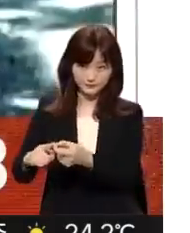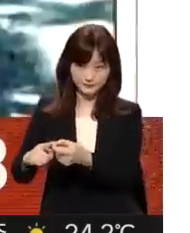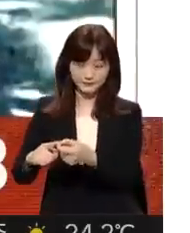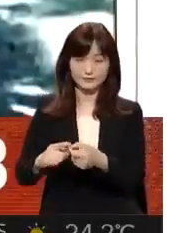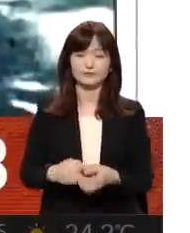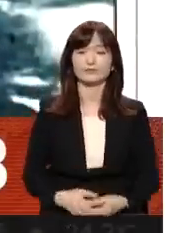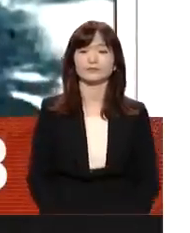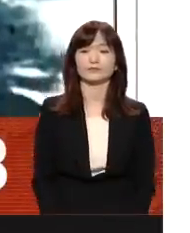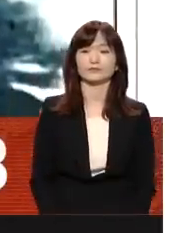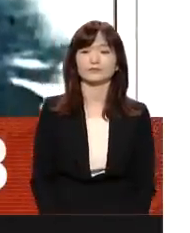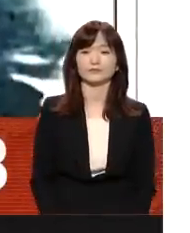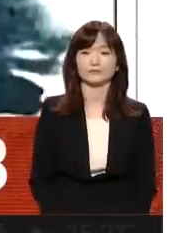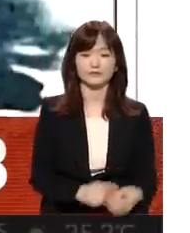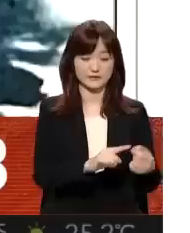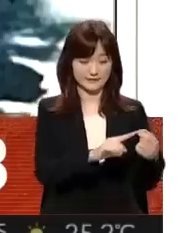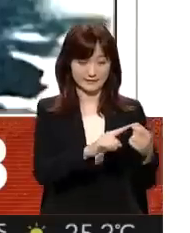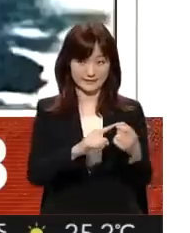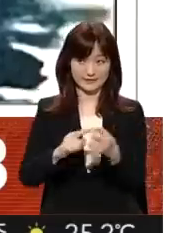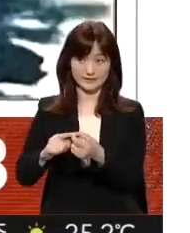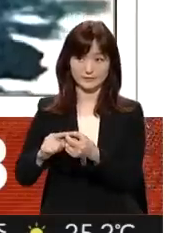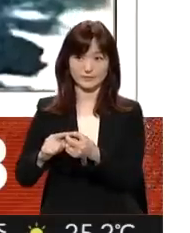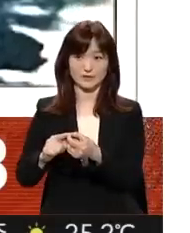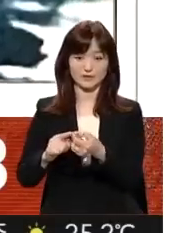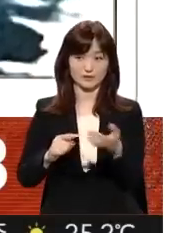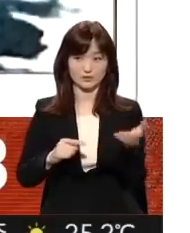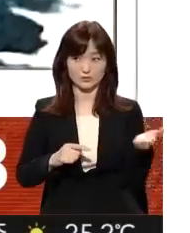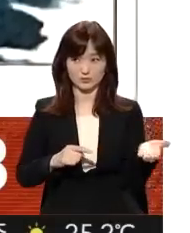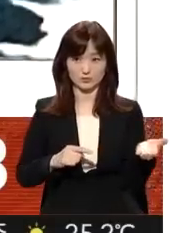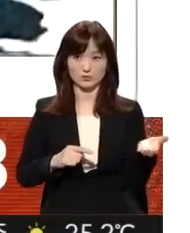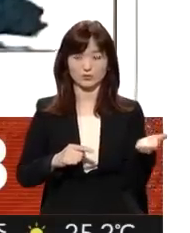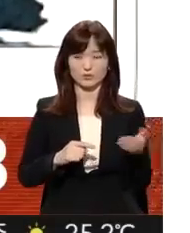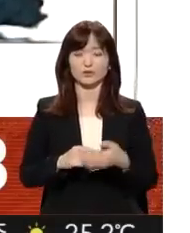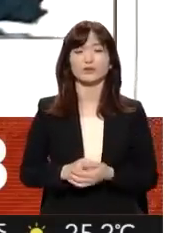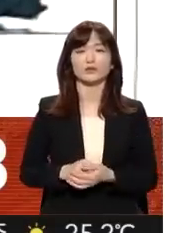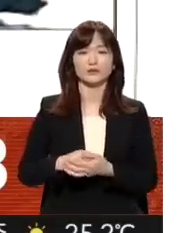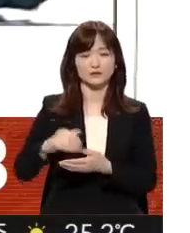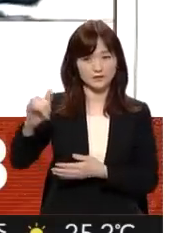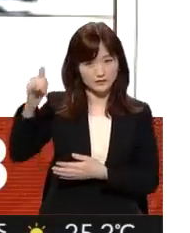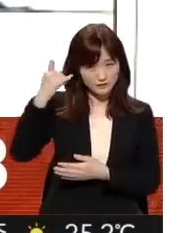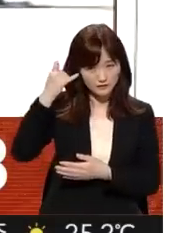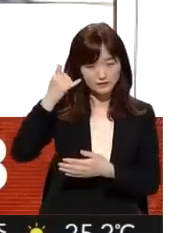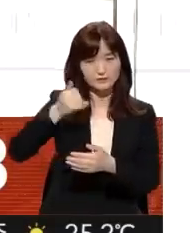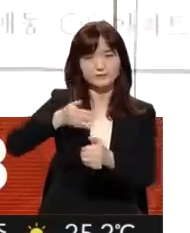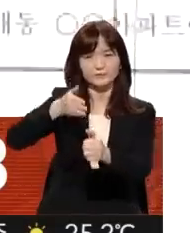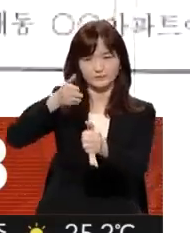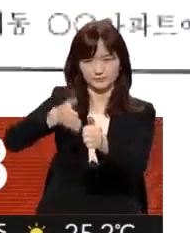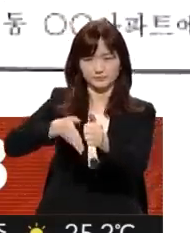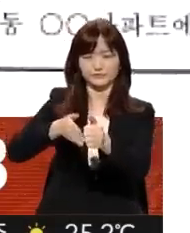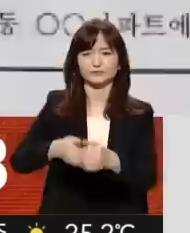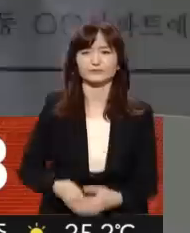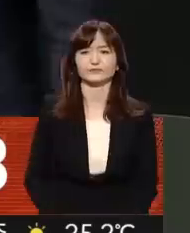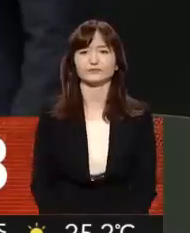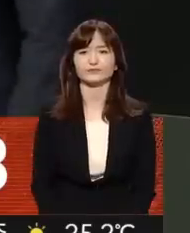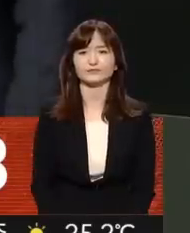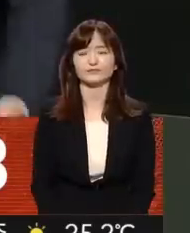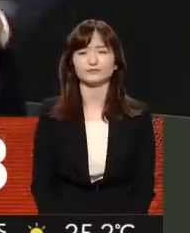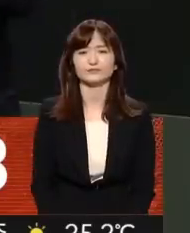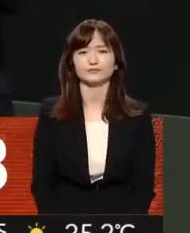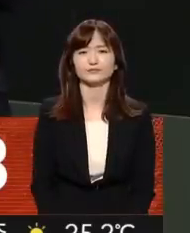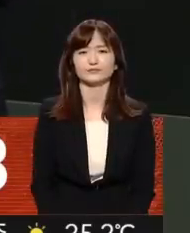예. 지금 여기 자막 저 연락처로 꼭 좀 전화 부탁드리겠습니다.